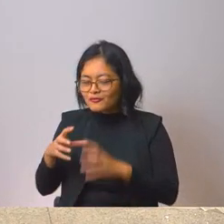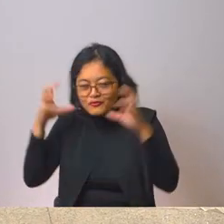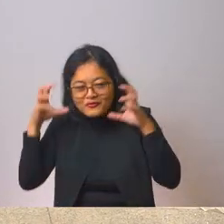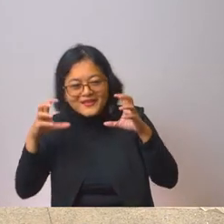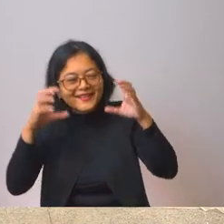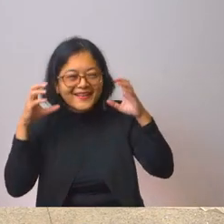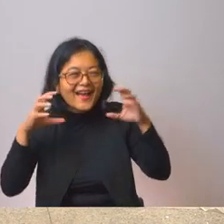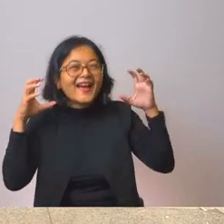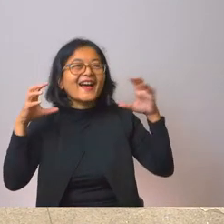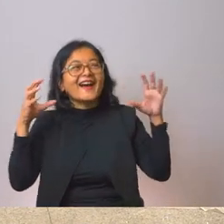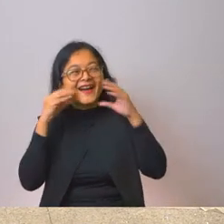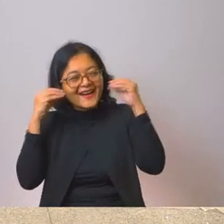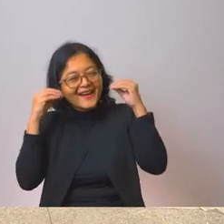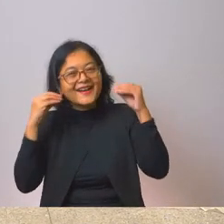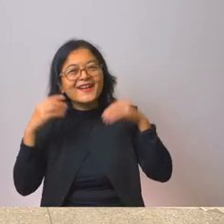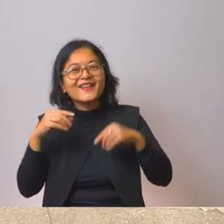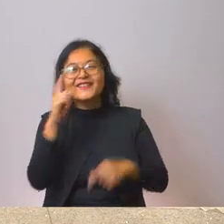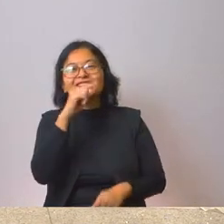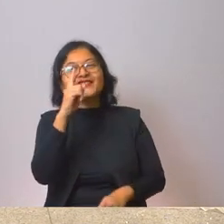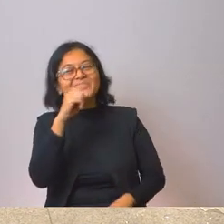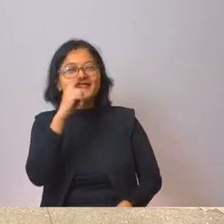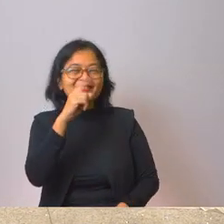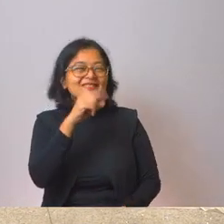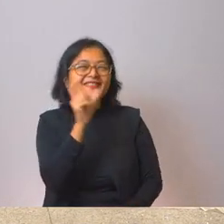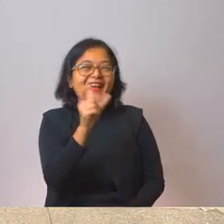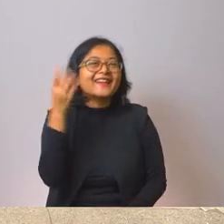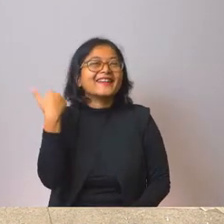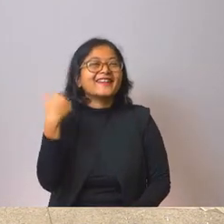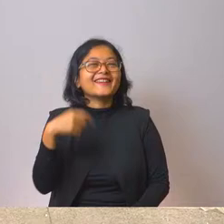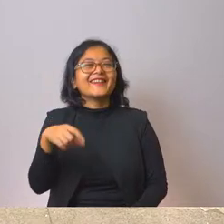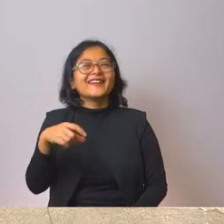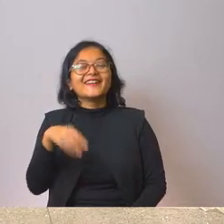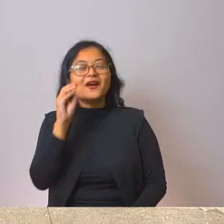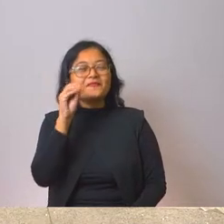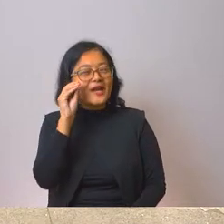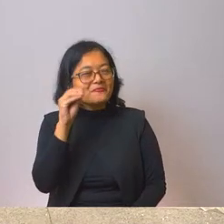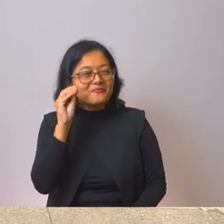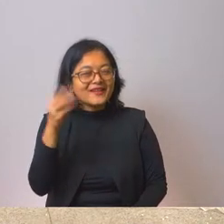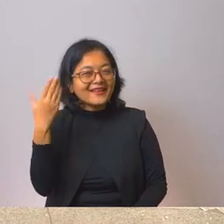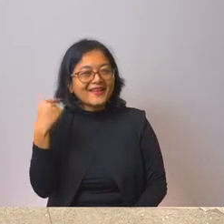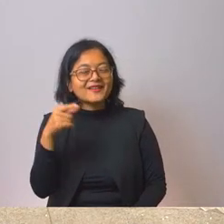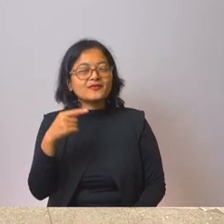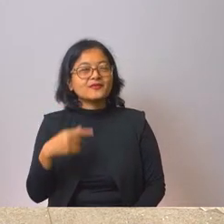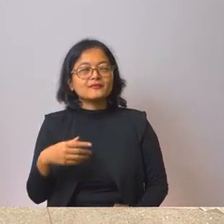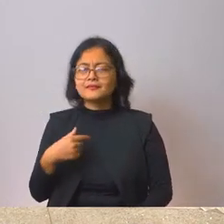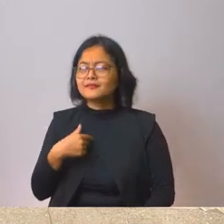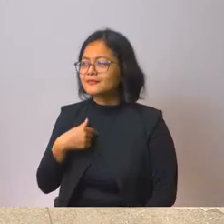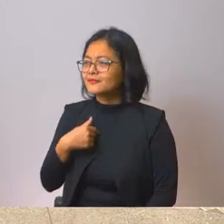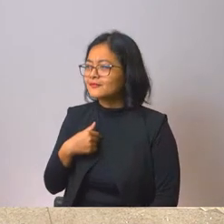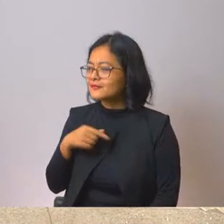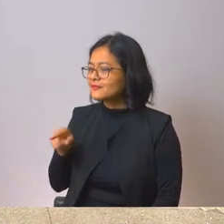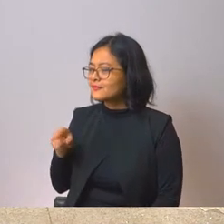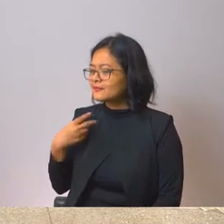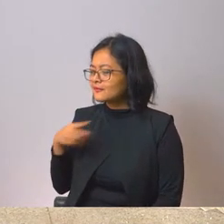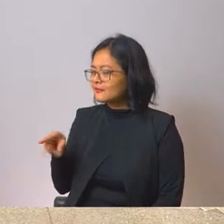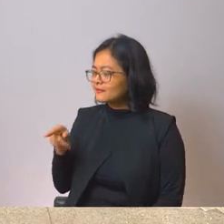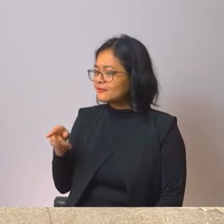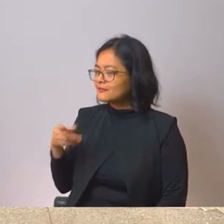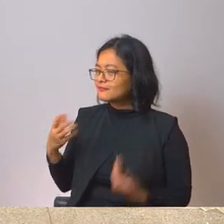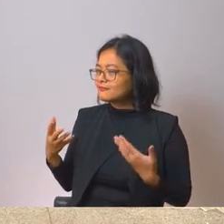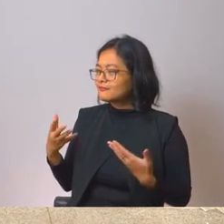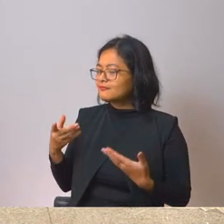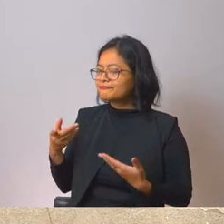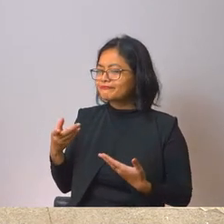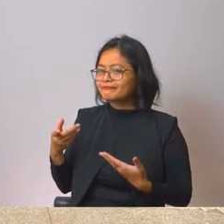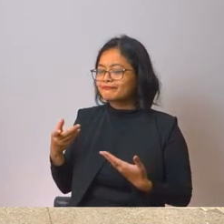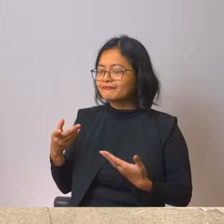hanya karena kejebebek dan kejetitik tadi, kami berusaha merasakan kegembiraannya dan akhirnya